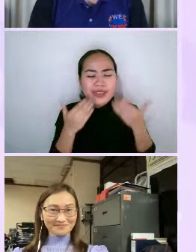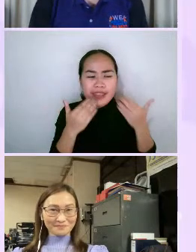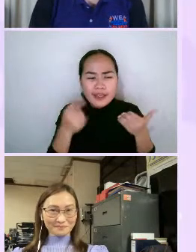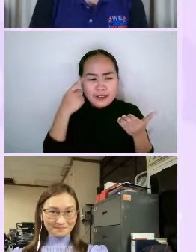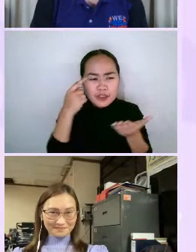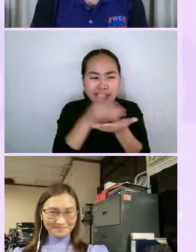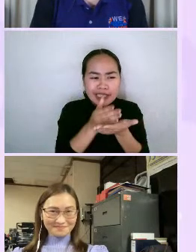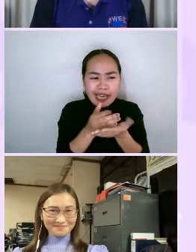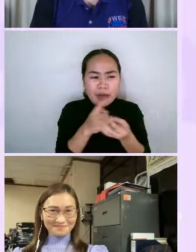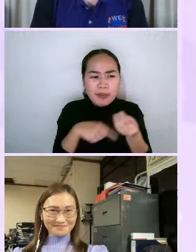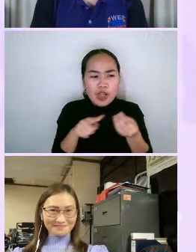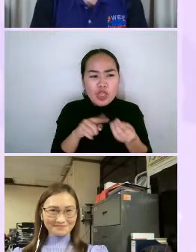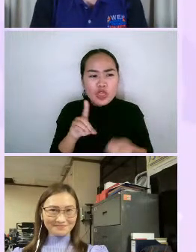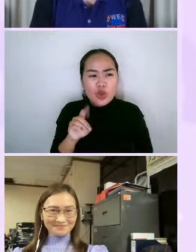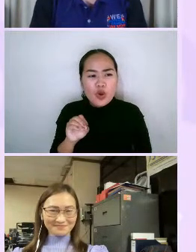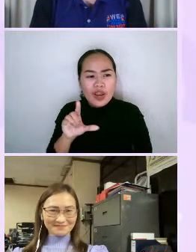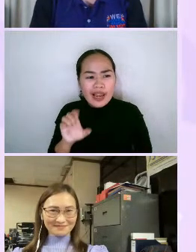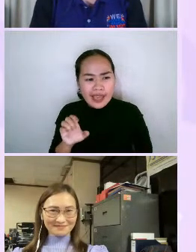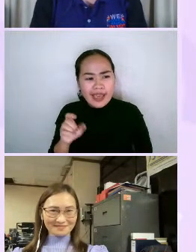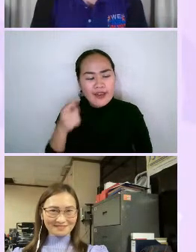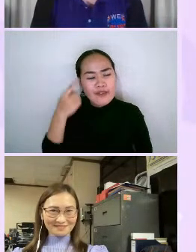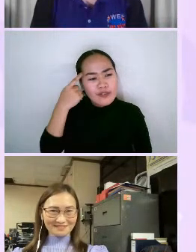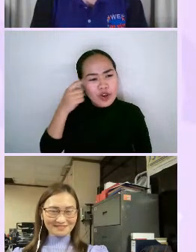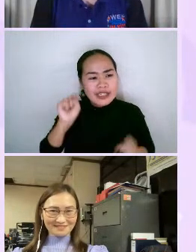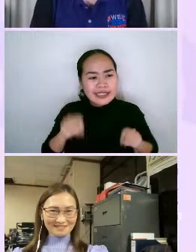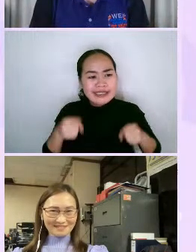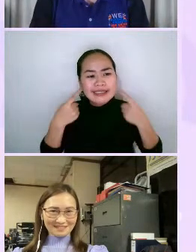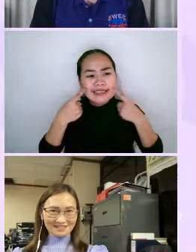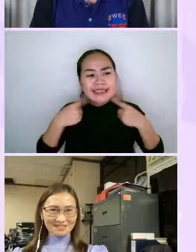ng DOLE for us to achieve gender equality in the